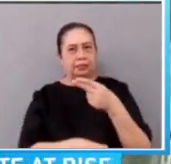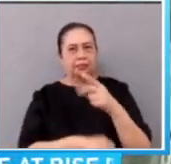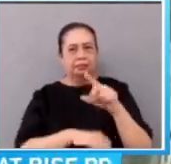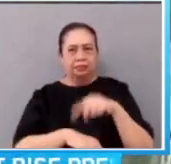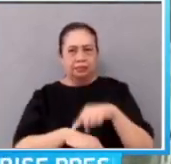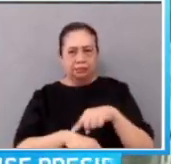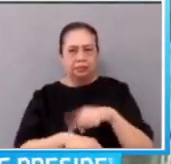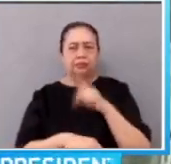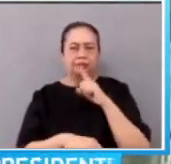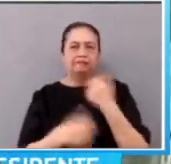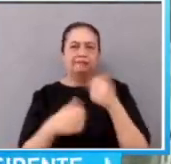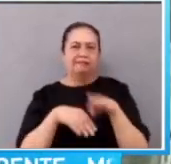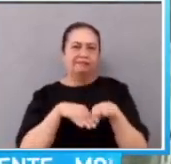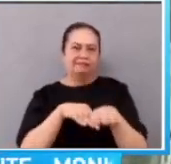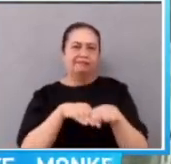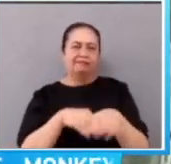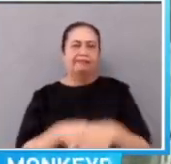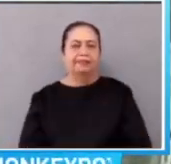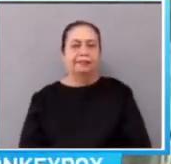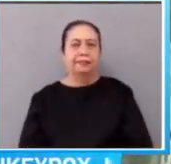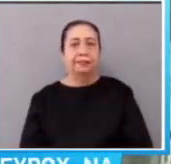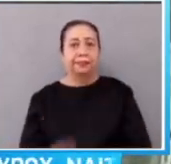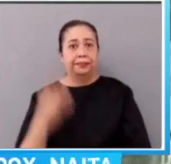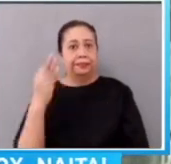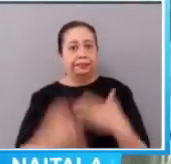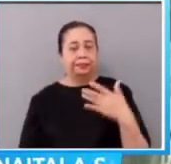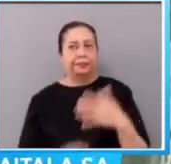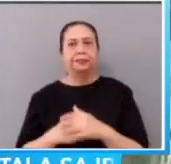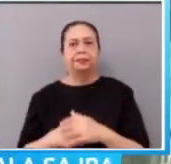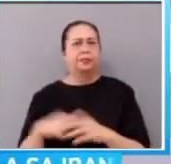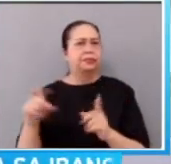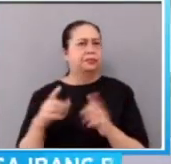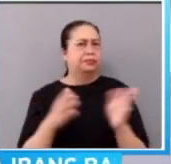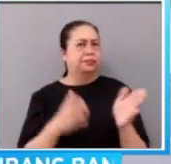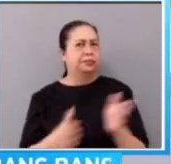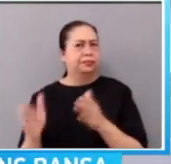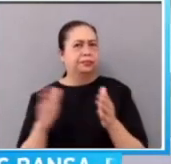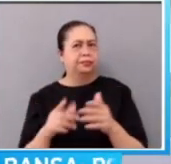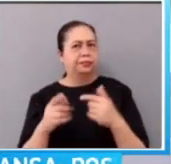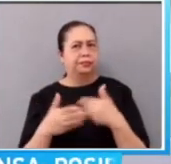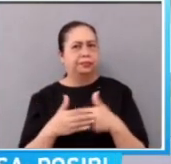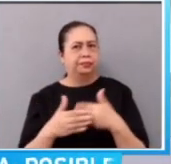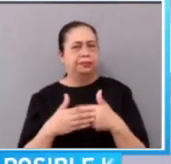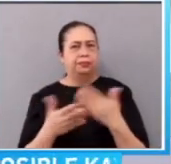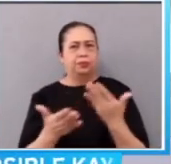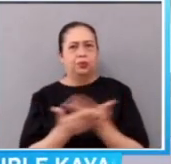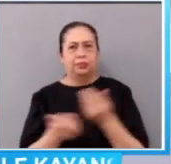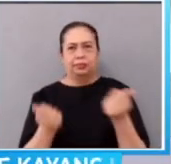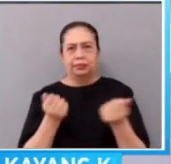mabigat. And finally po, ano pong paghahanda natin sa pagpasok ng bagong administrasyon?